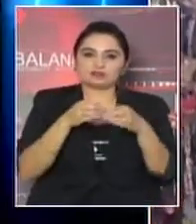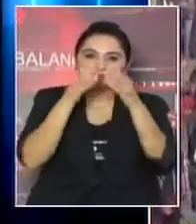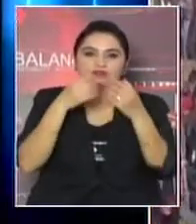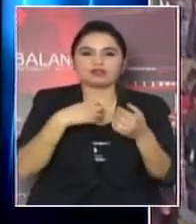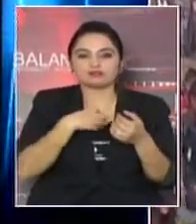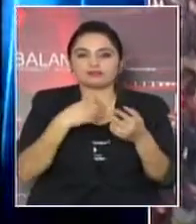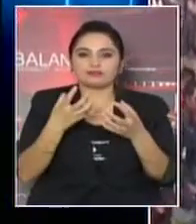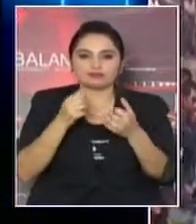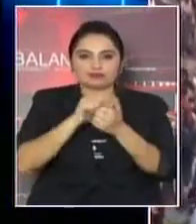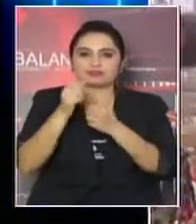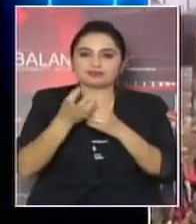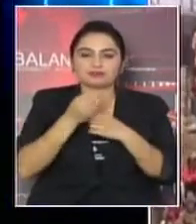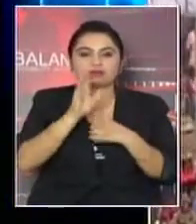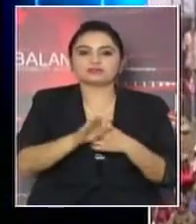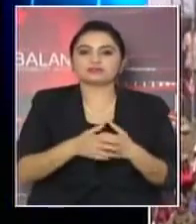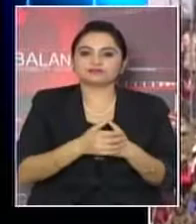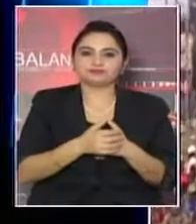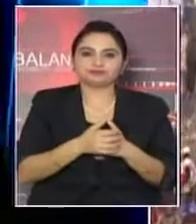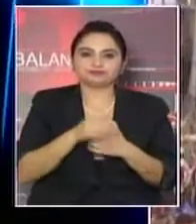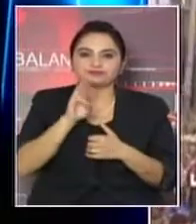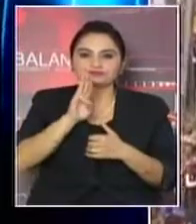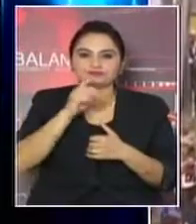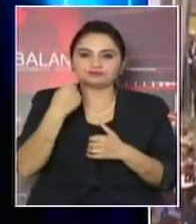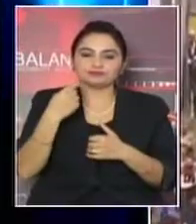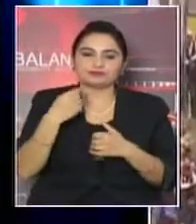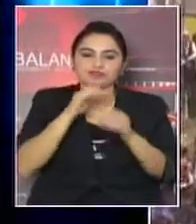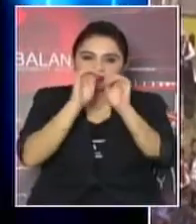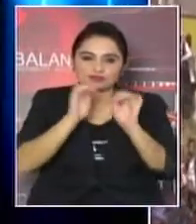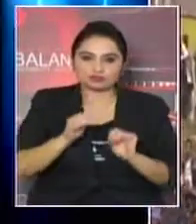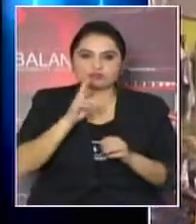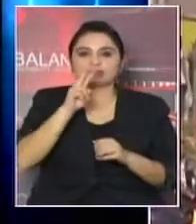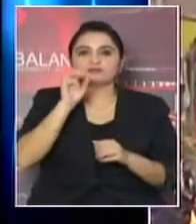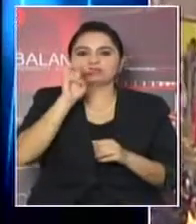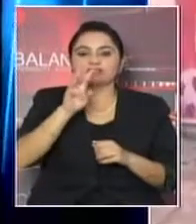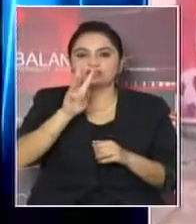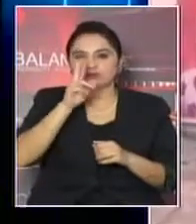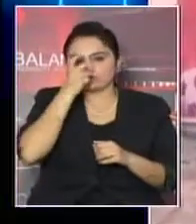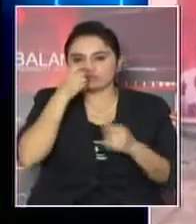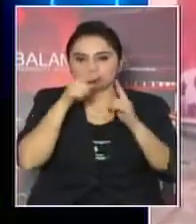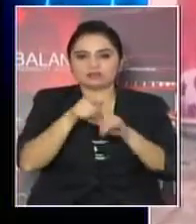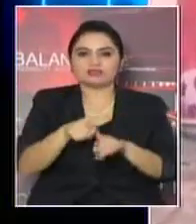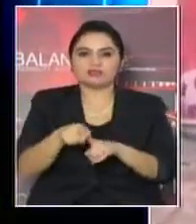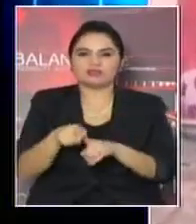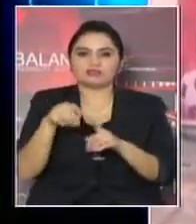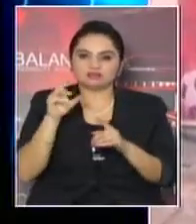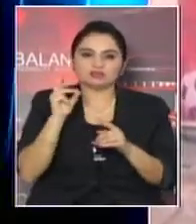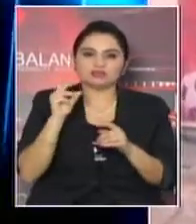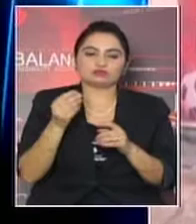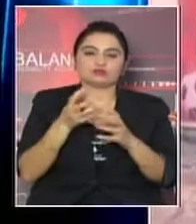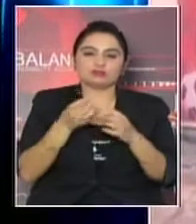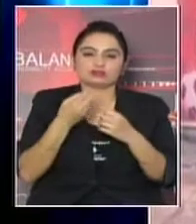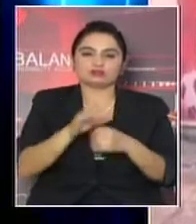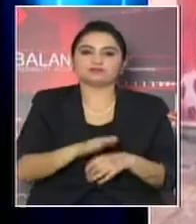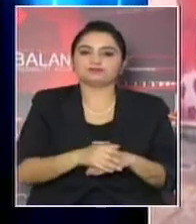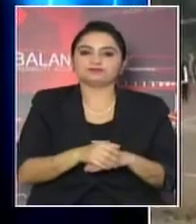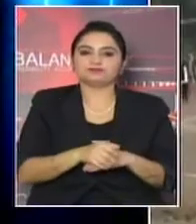हुने रियल डबल स्टार जिरी र मेलम्ची नगरपालिका सिन्धुपाल्चोकले 20,200 रुपियाँ सहित ट्रफी, मेडल र प्रमाणपत्र हात पारेका